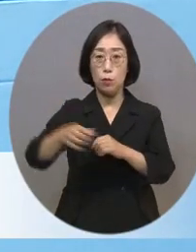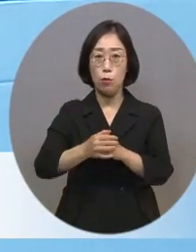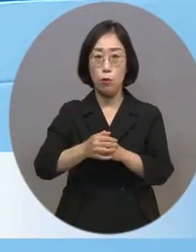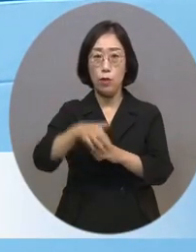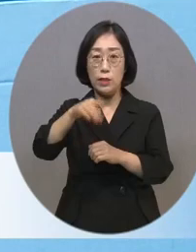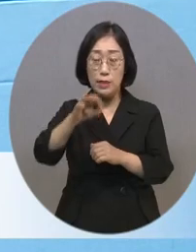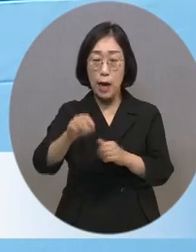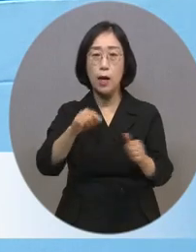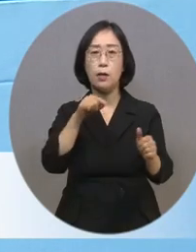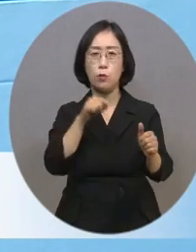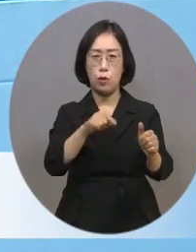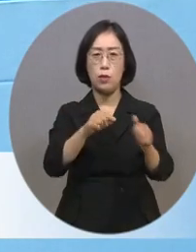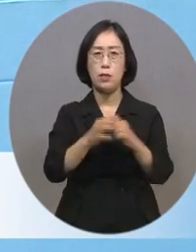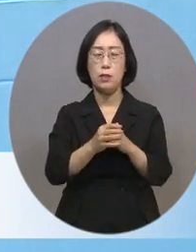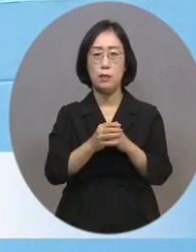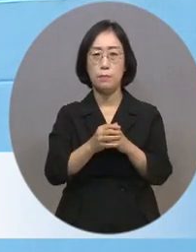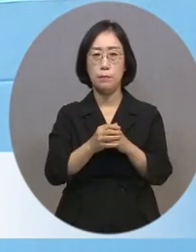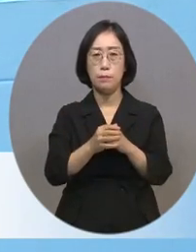장성일 씨의